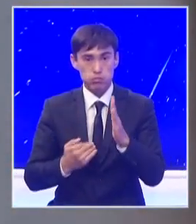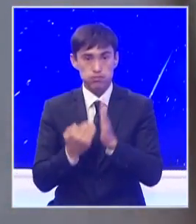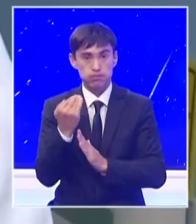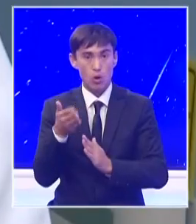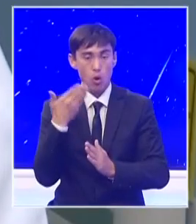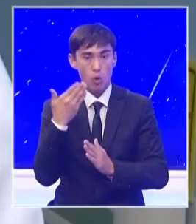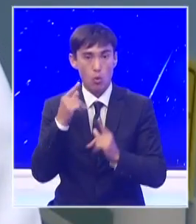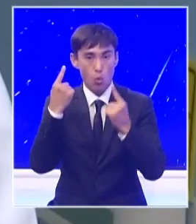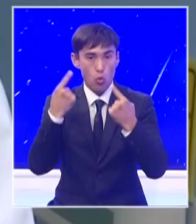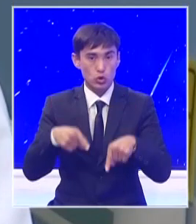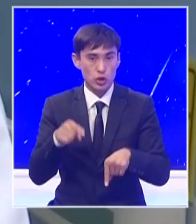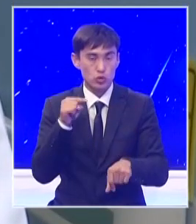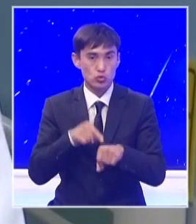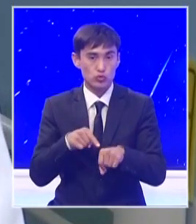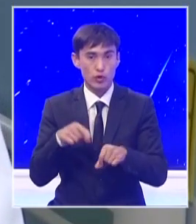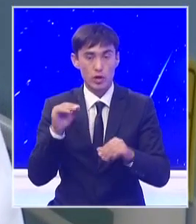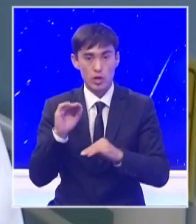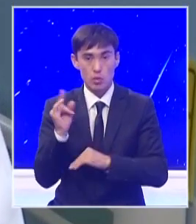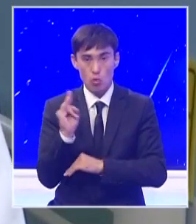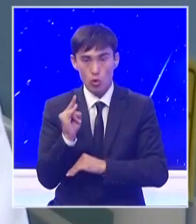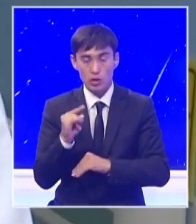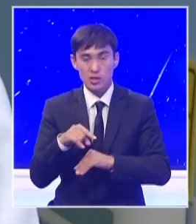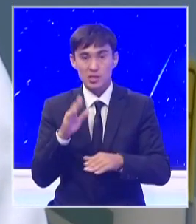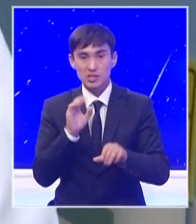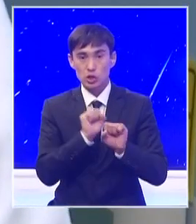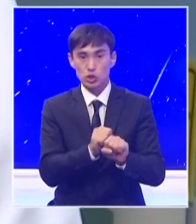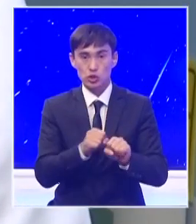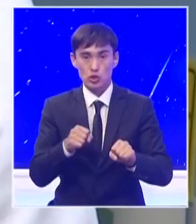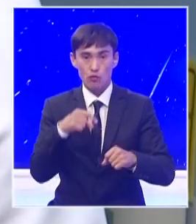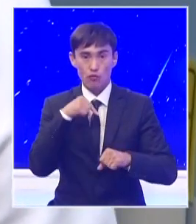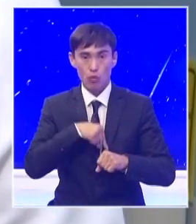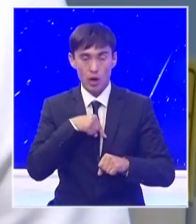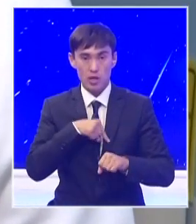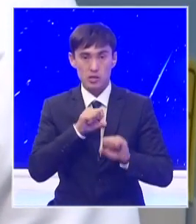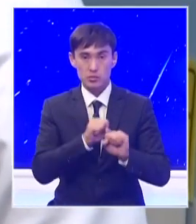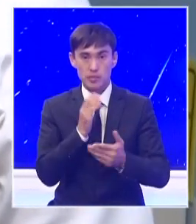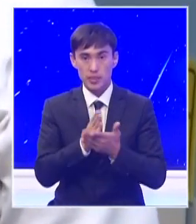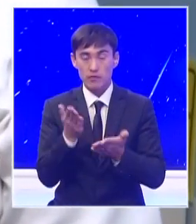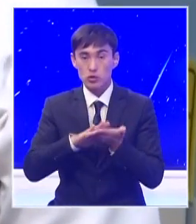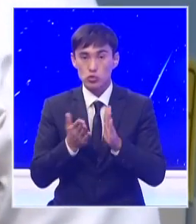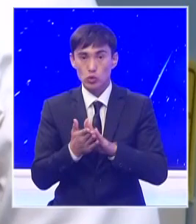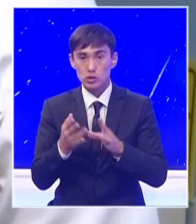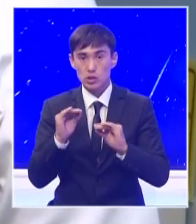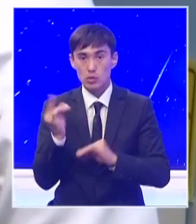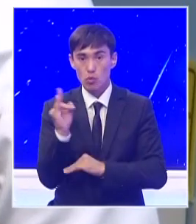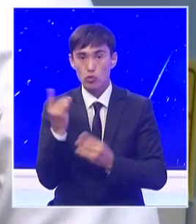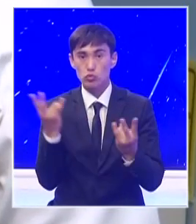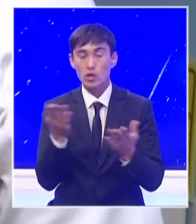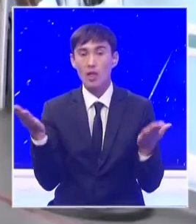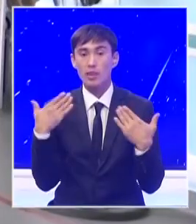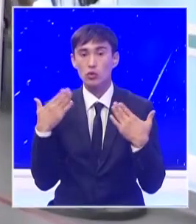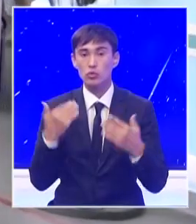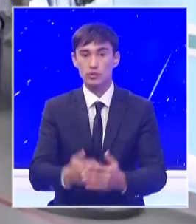легкое ухудшение самочувствия ребенка. Срабатывает защитная функция организма. В данной ситуации ребенку нужно всего лишь